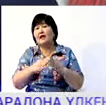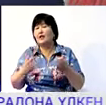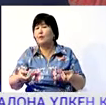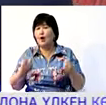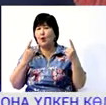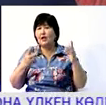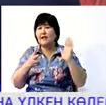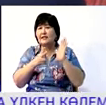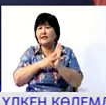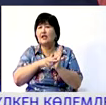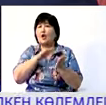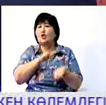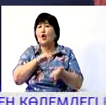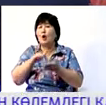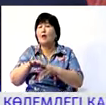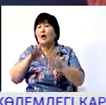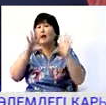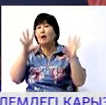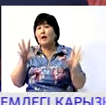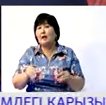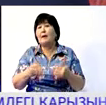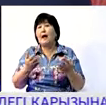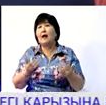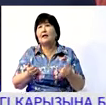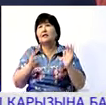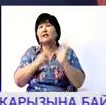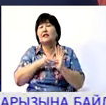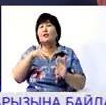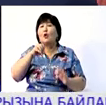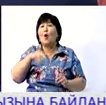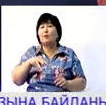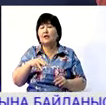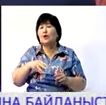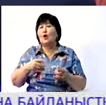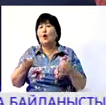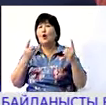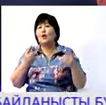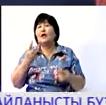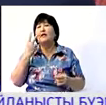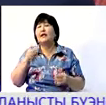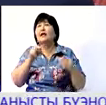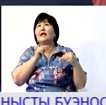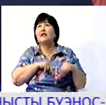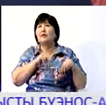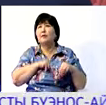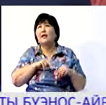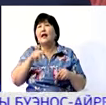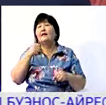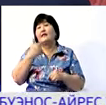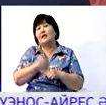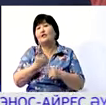Үлкен 8 томдық, общий алғанда, жалпы алғанда 8 томдық үлкен екі еңбегінің